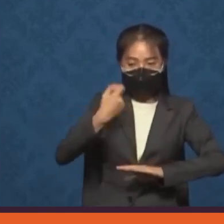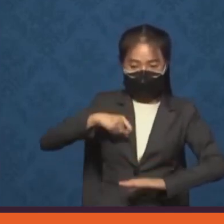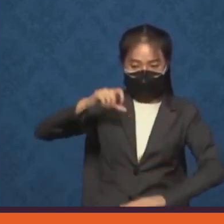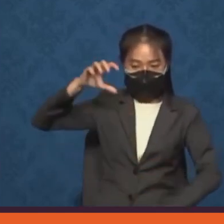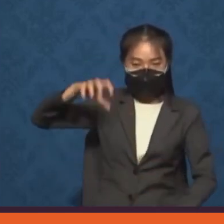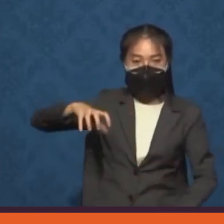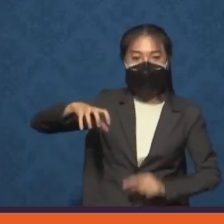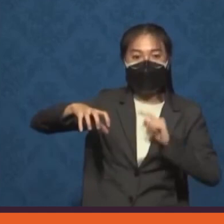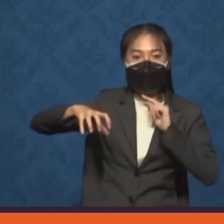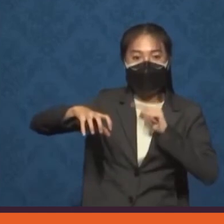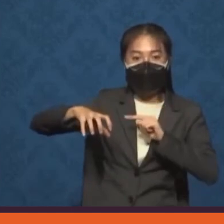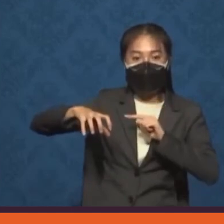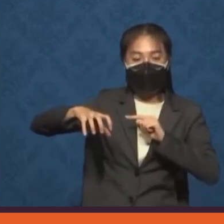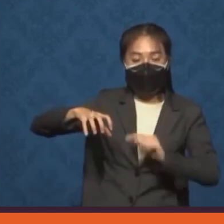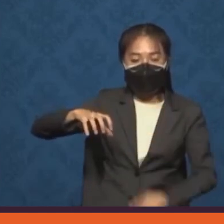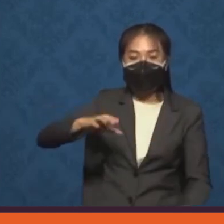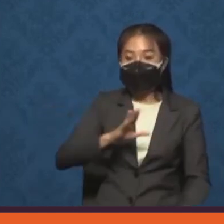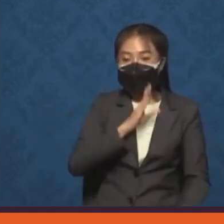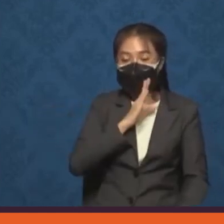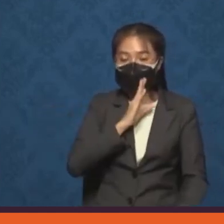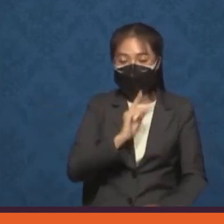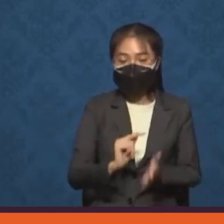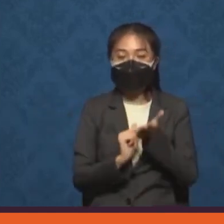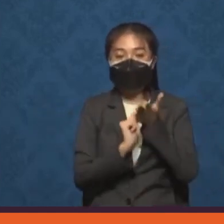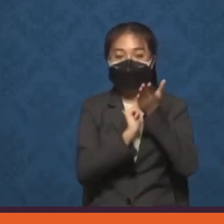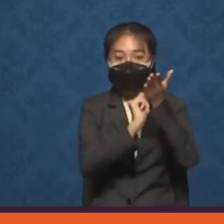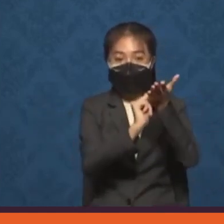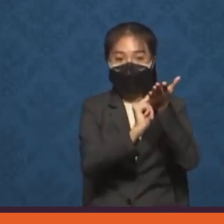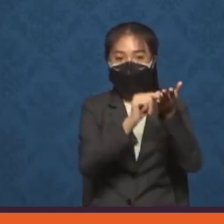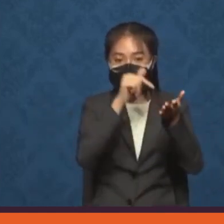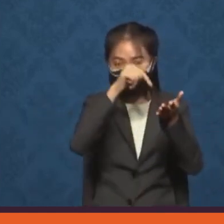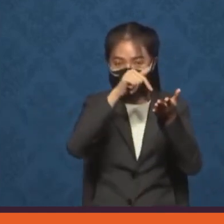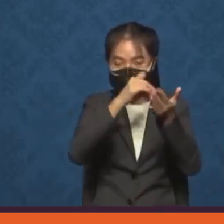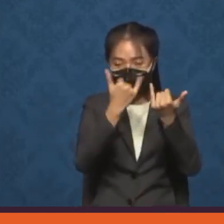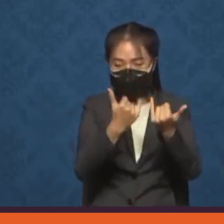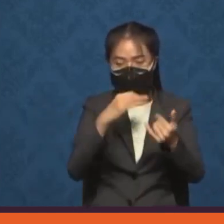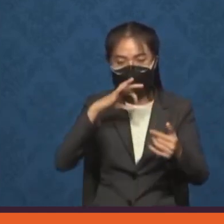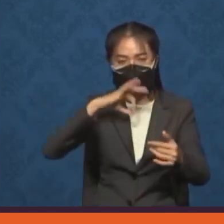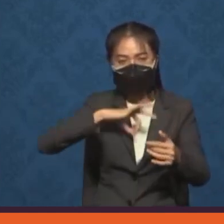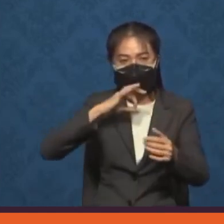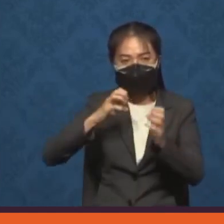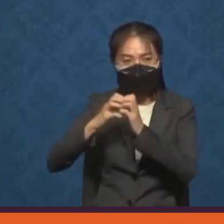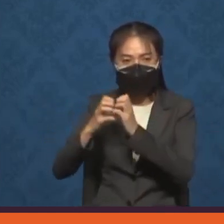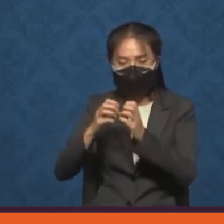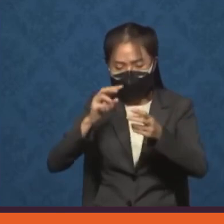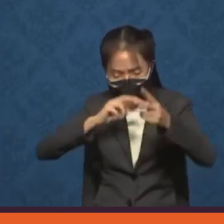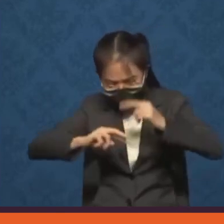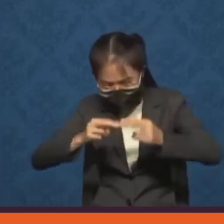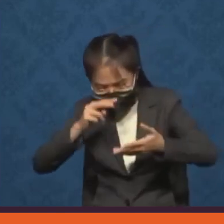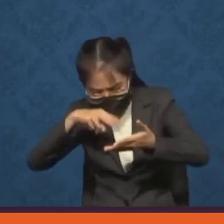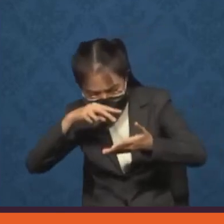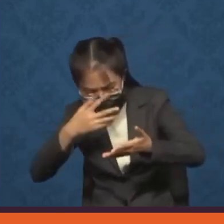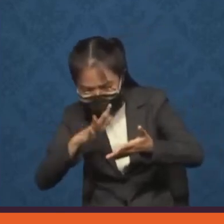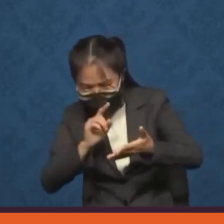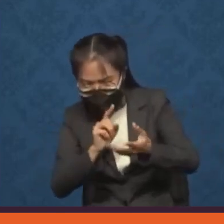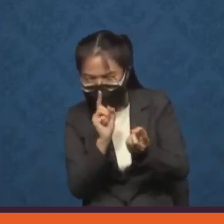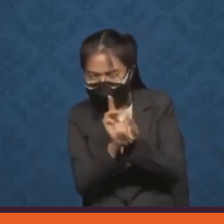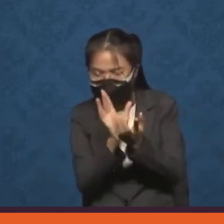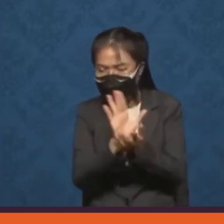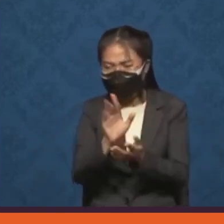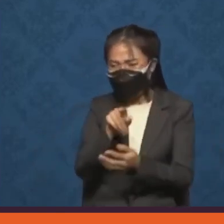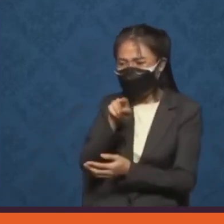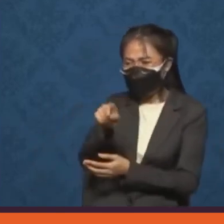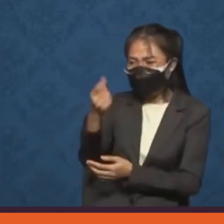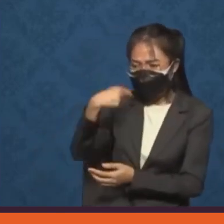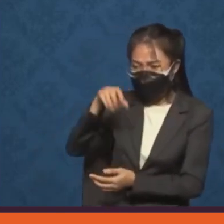ถ้าเราบอกว่าข้อเสนอของเรานั้นเข้าไปแทรกแซงอำนาจตุลาการผมอ่านทั้งหมดไม่มีตรงไหนบอกเลยครับว่าจะเข้าไปสั่งศาล